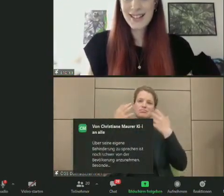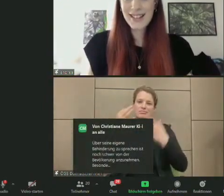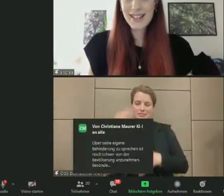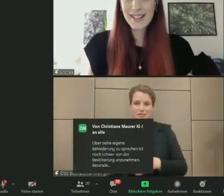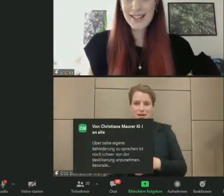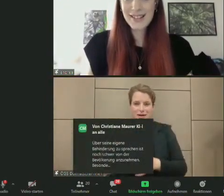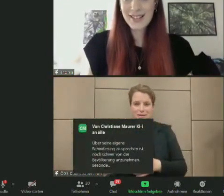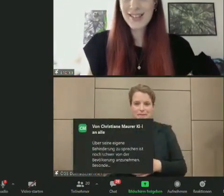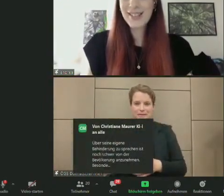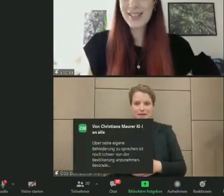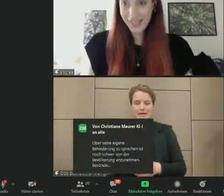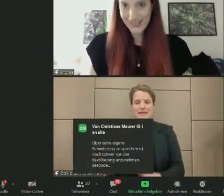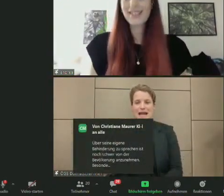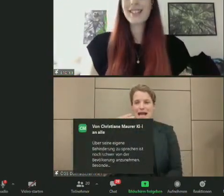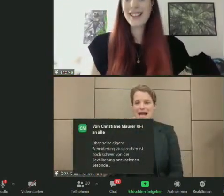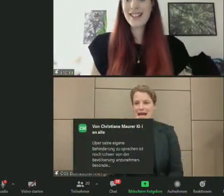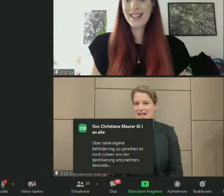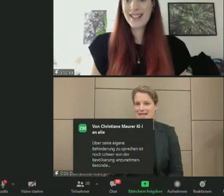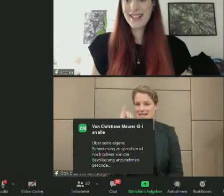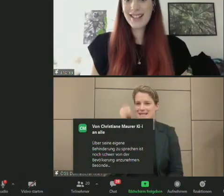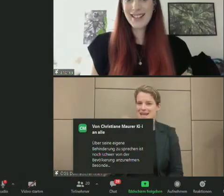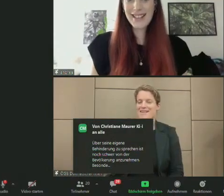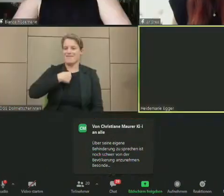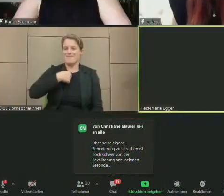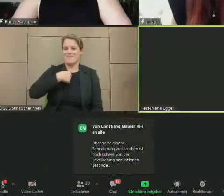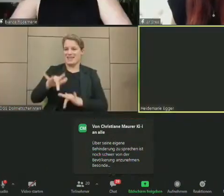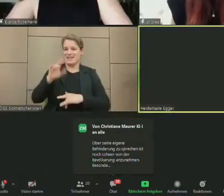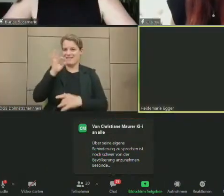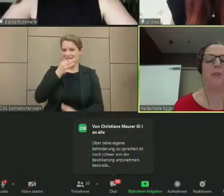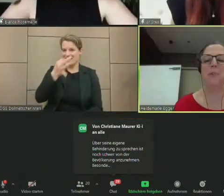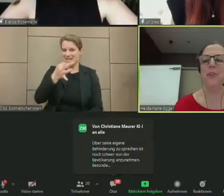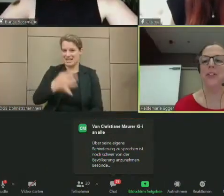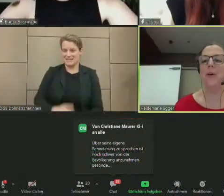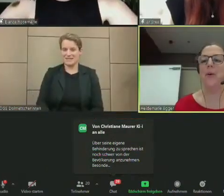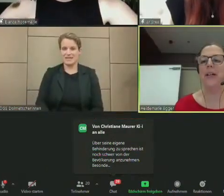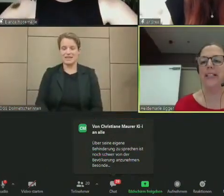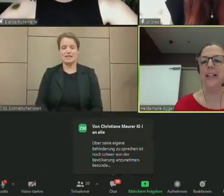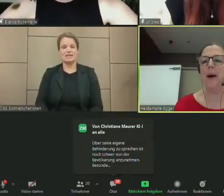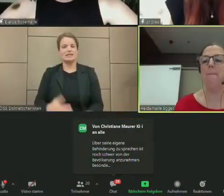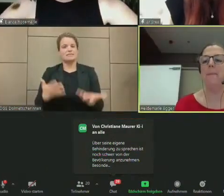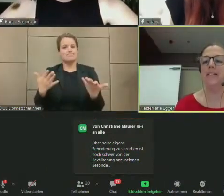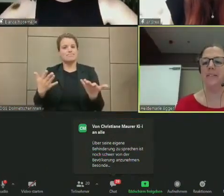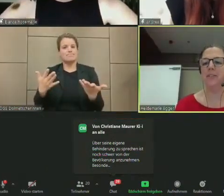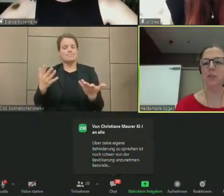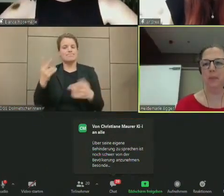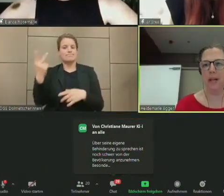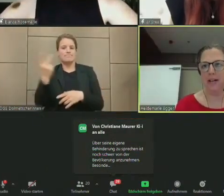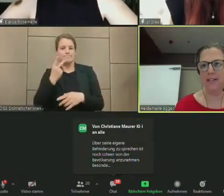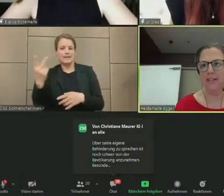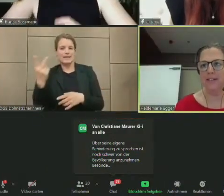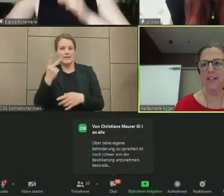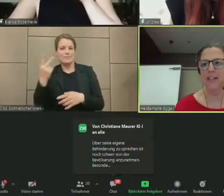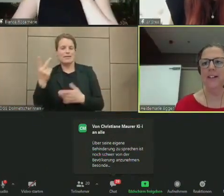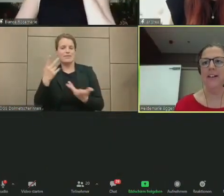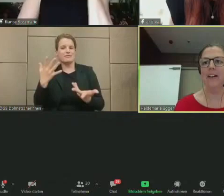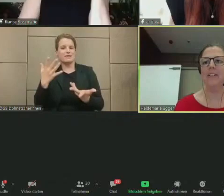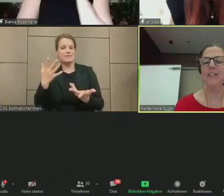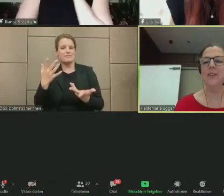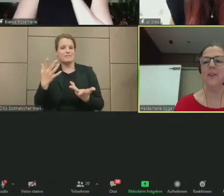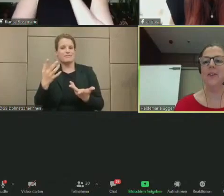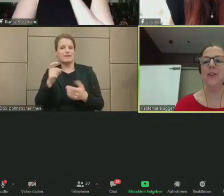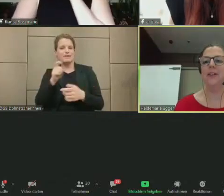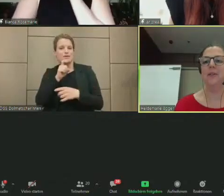Ich hätte eine Frage. Ich hätte eine Frage, und zwar, was macht euch am meisten Spaß